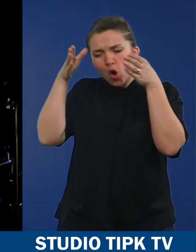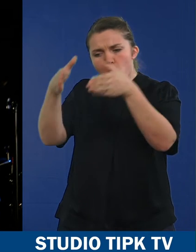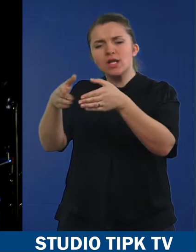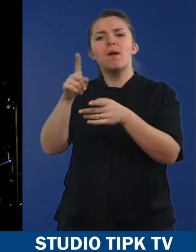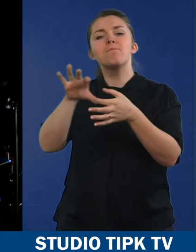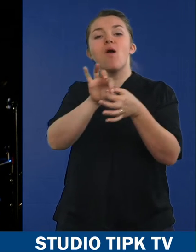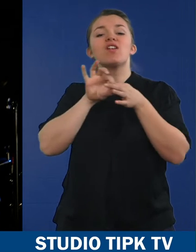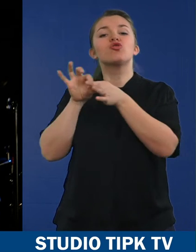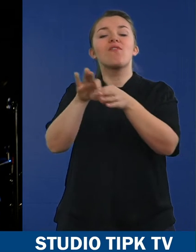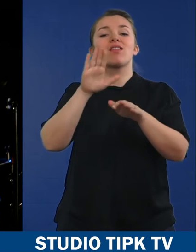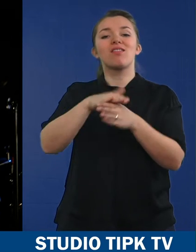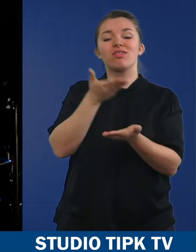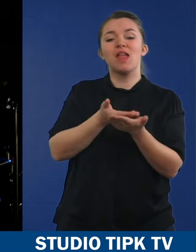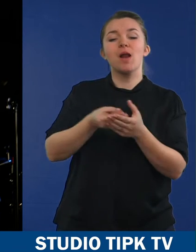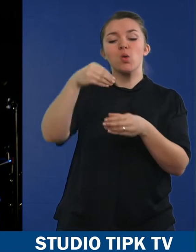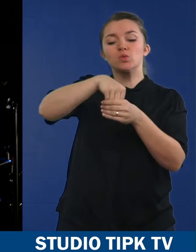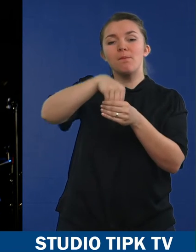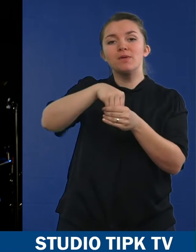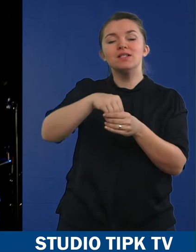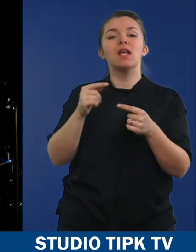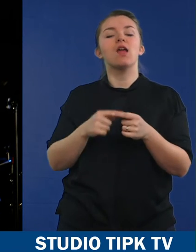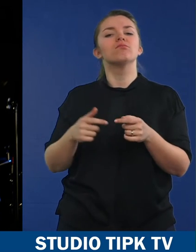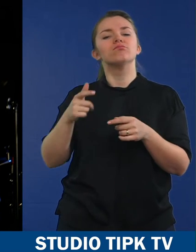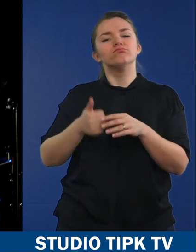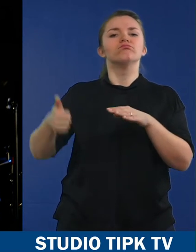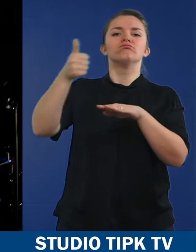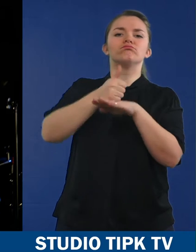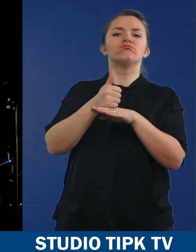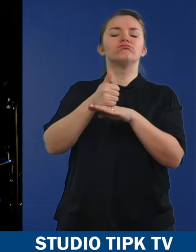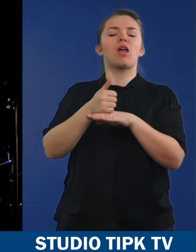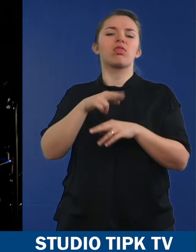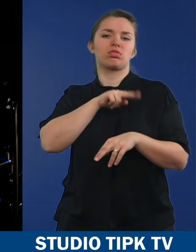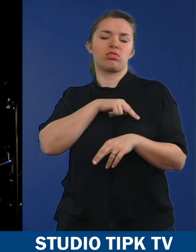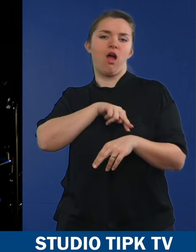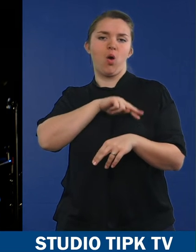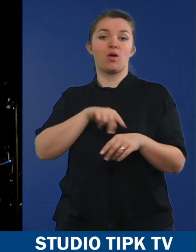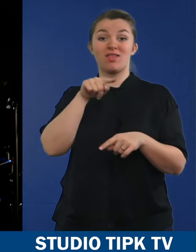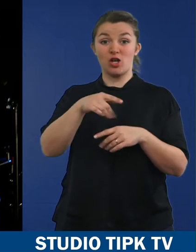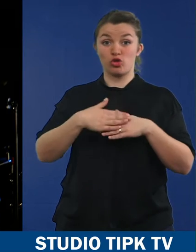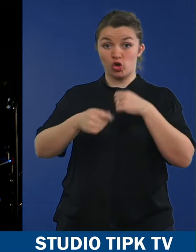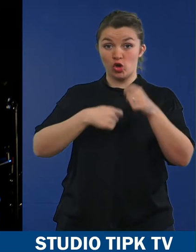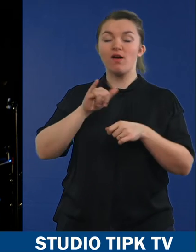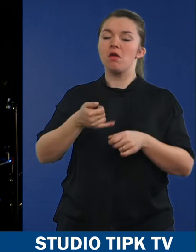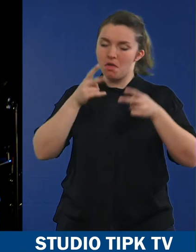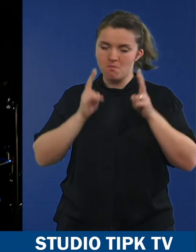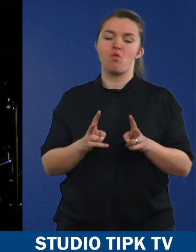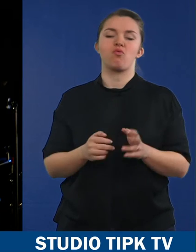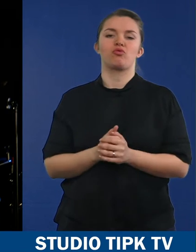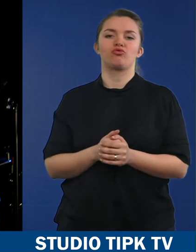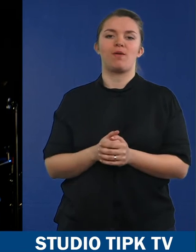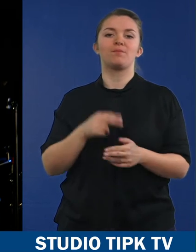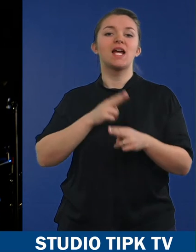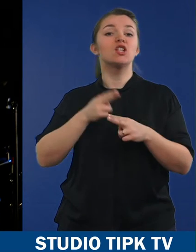povezovanje na temeljnih vsebinskih prednostnih nalog. Takšno sodelovanje je mogoče.